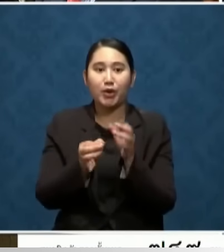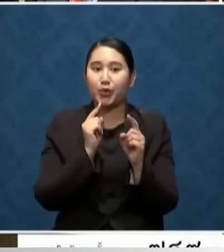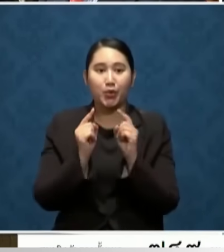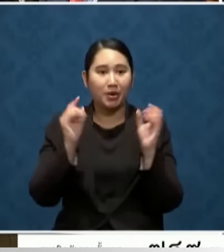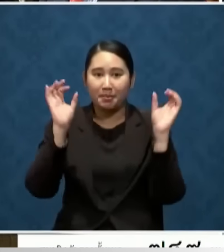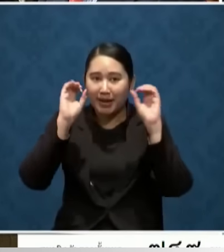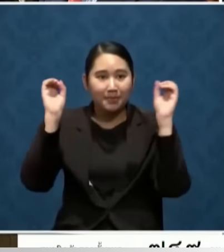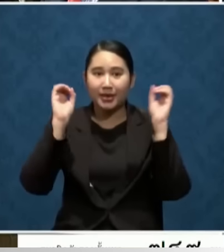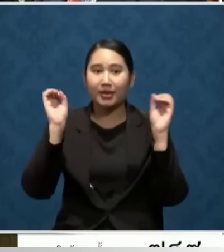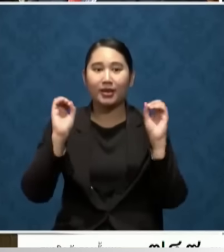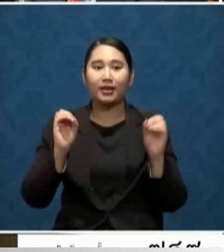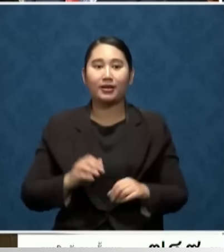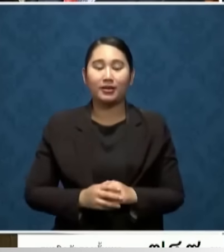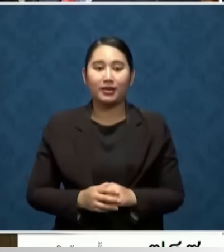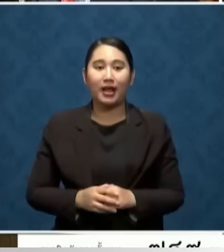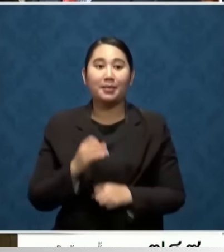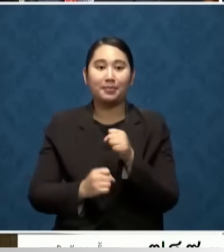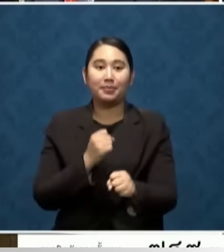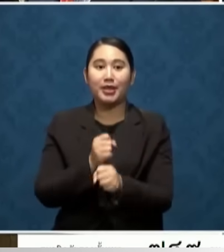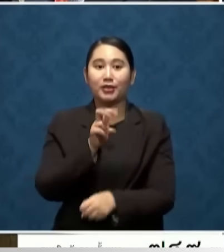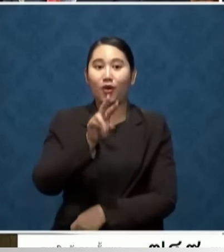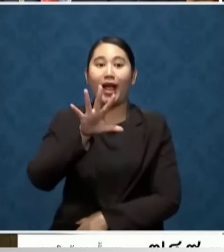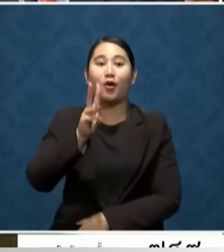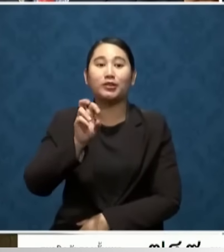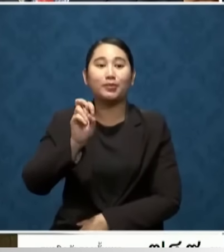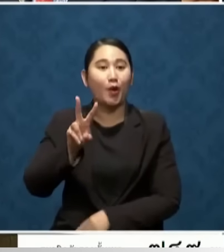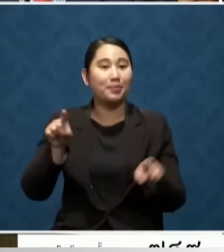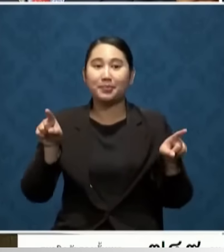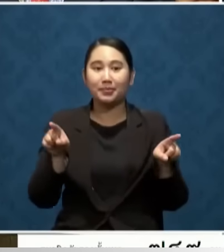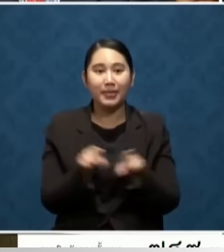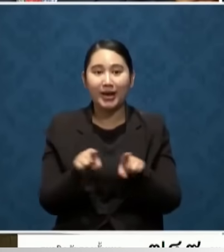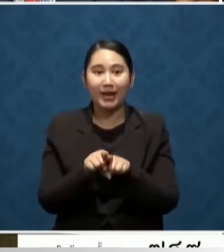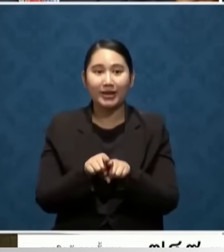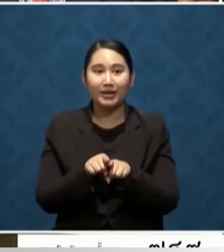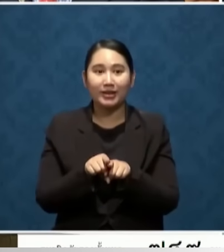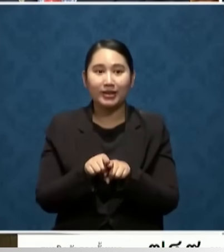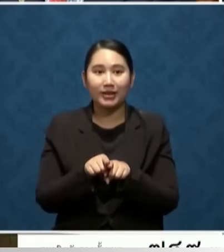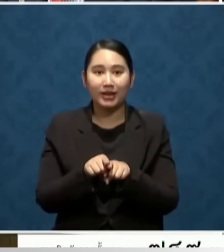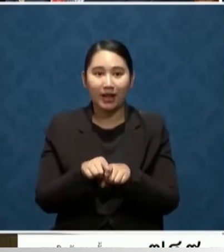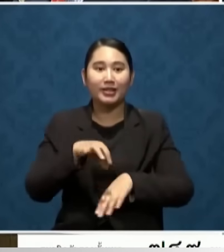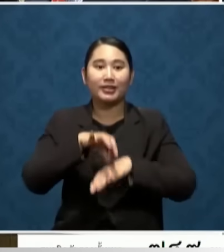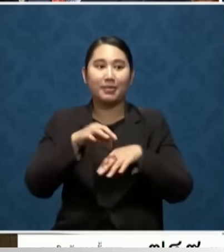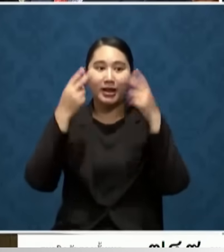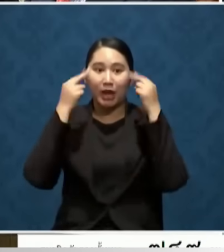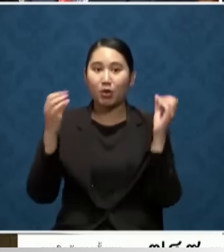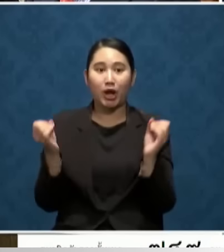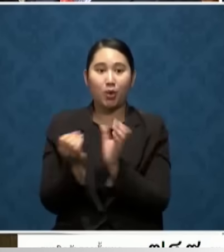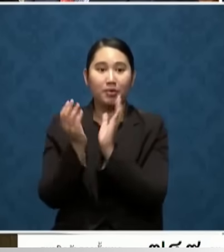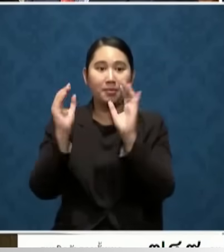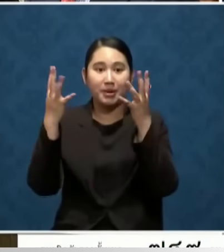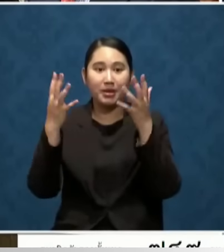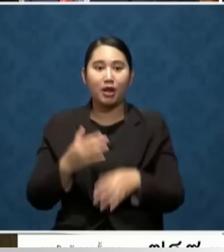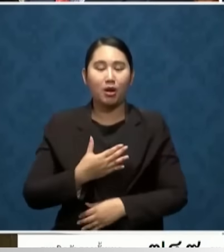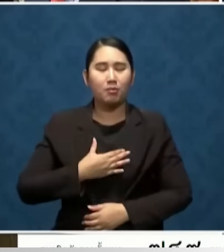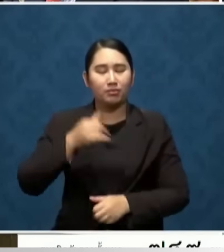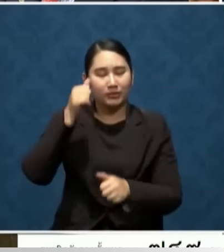ยแล้วคราวที่แล้วปี62ก็มีเหตุการณ์แบบนี้เกิดขึ้นก็ไม่ได้ทำให้กระทบการเลือกนายกรัฐมนตรีไม่ใช่เหรอครับเพราะว่าถ้าที่ผ